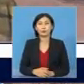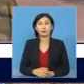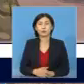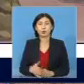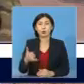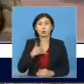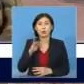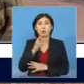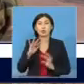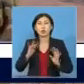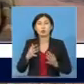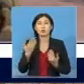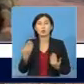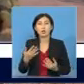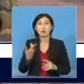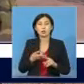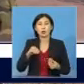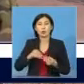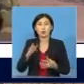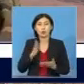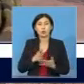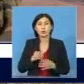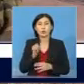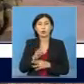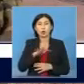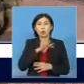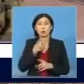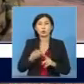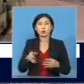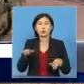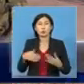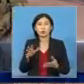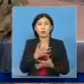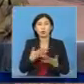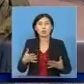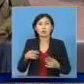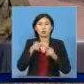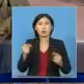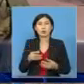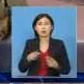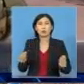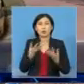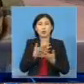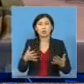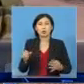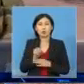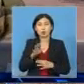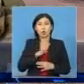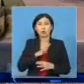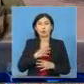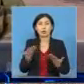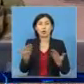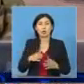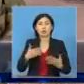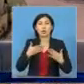У нас в лесном хозяйстве одной из актуальных проблем является мусор. Множество пустых бутылок, пакетов и даже крупногабаритный мусор